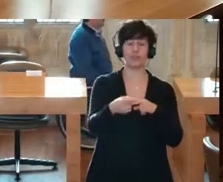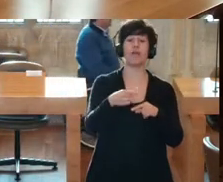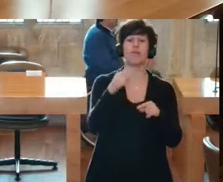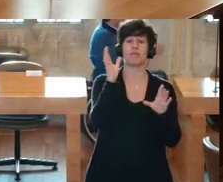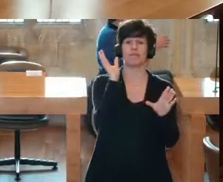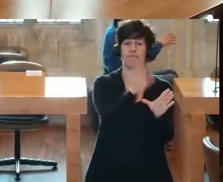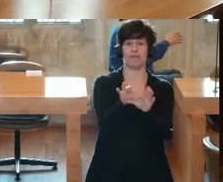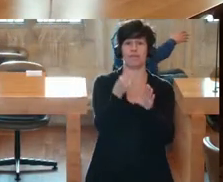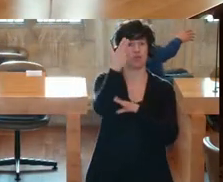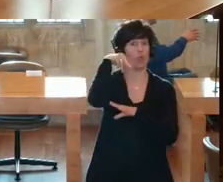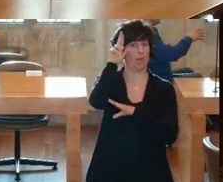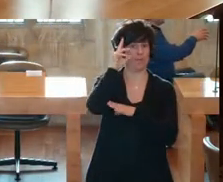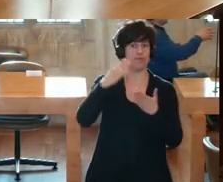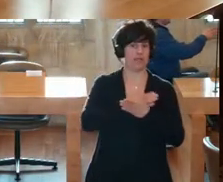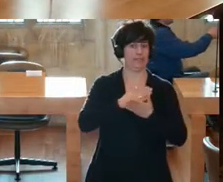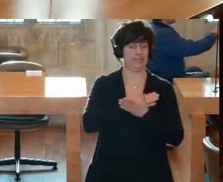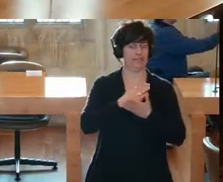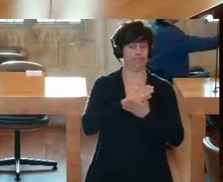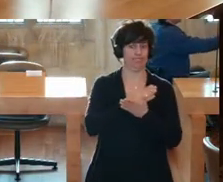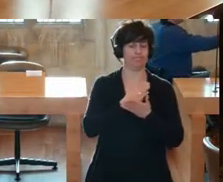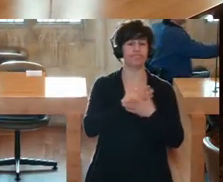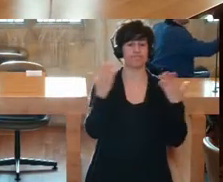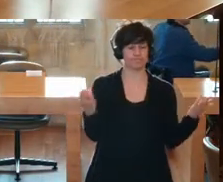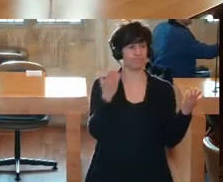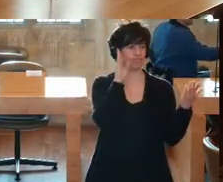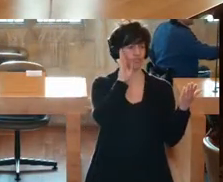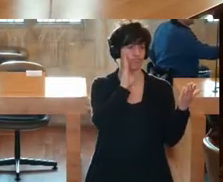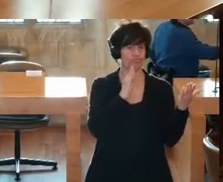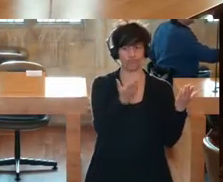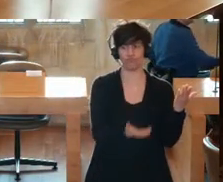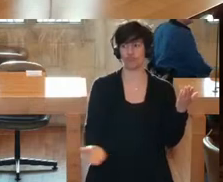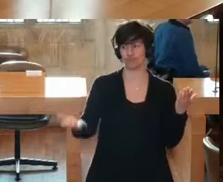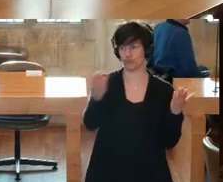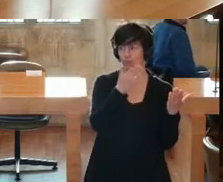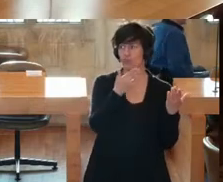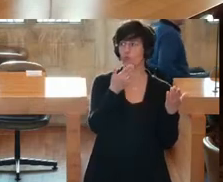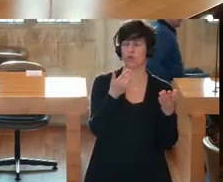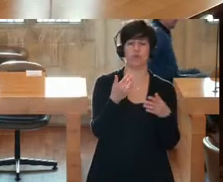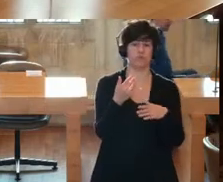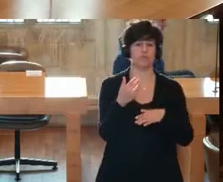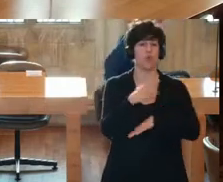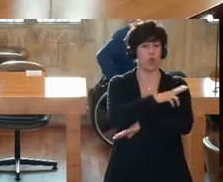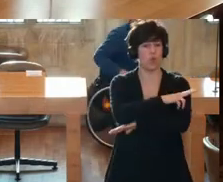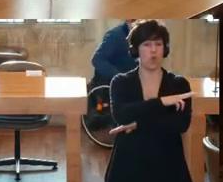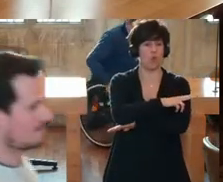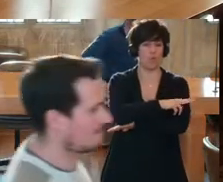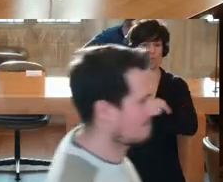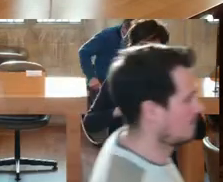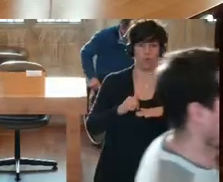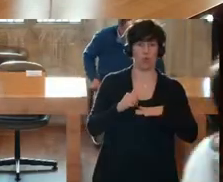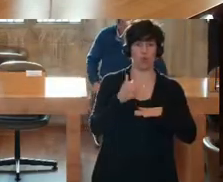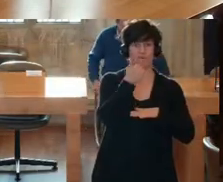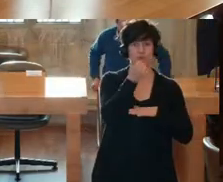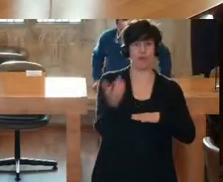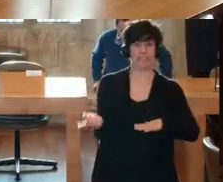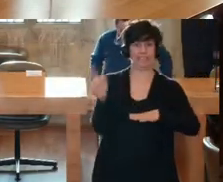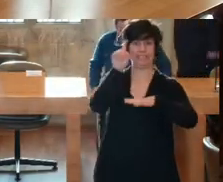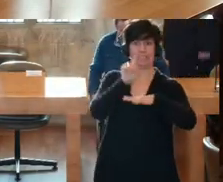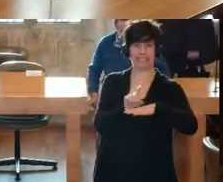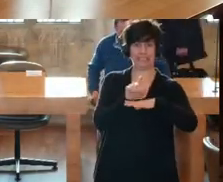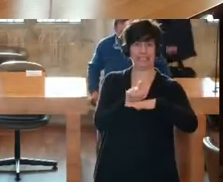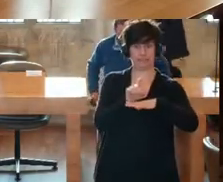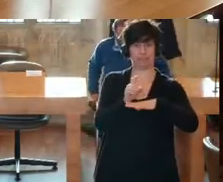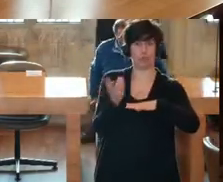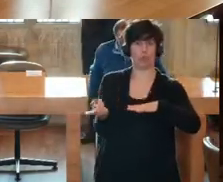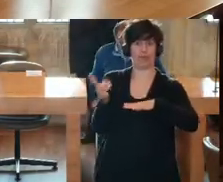élections européennes. Donc, merci de sélectionner le bureau dans lequel vous comptez vous être